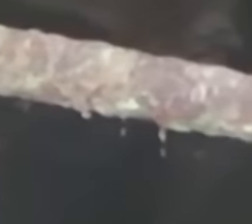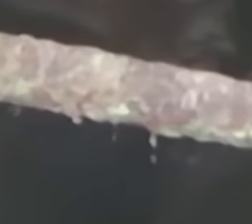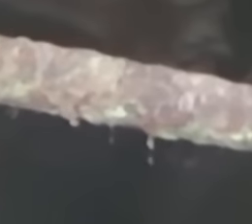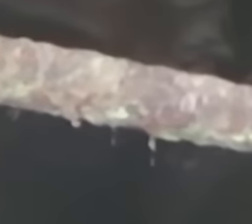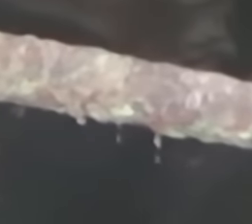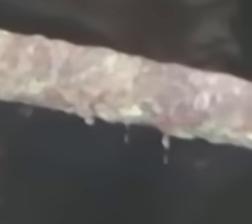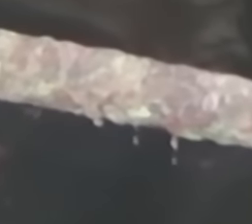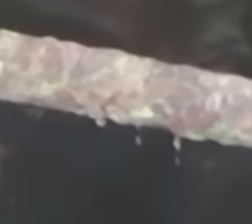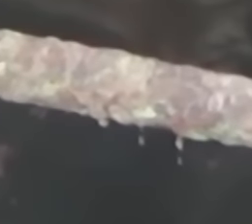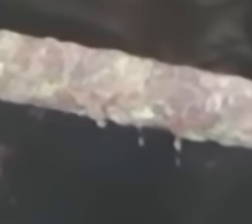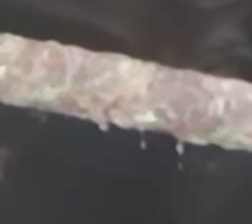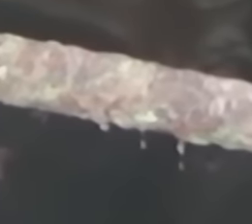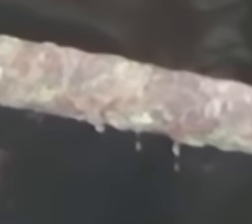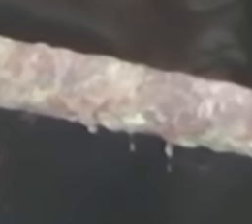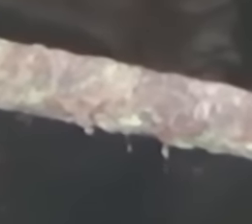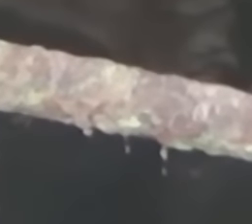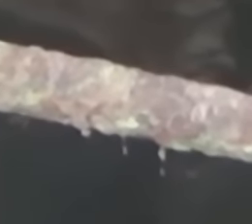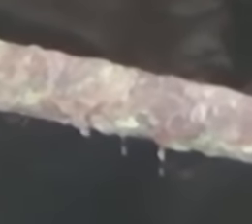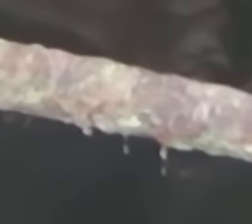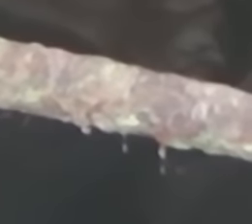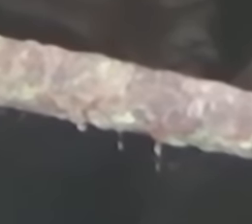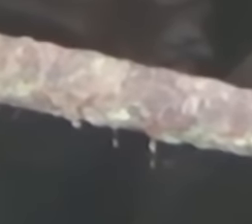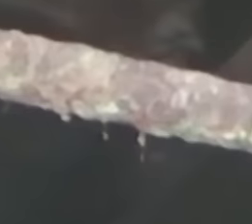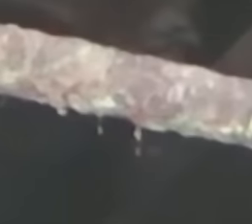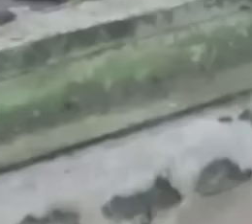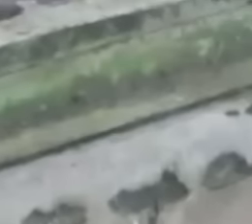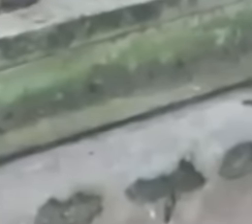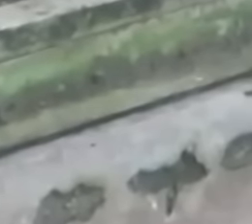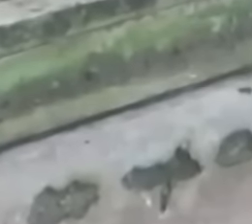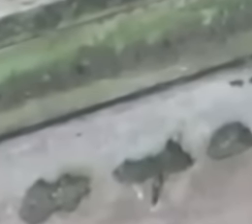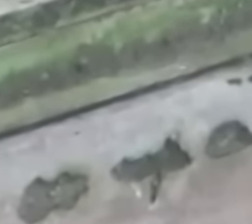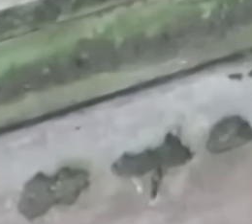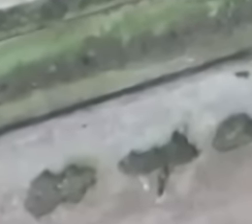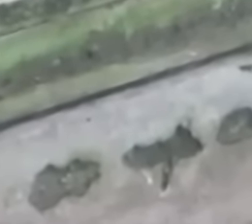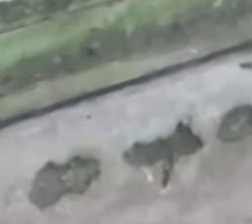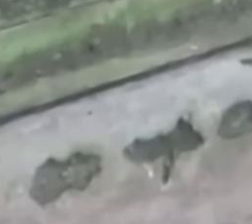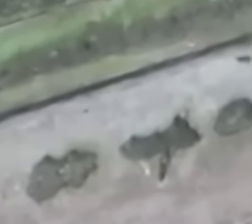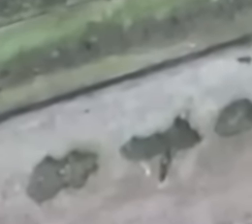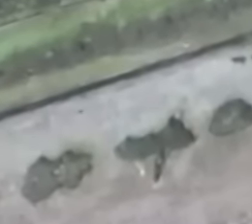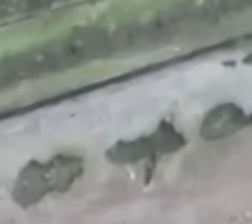kondisi Medan Zoo yang menjadi sorotan, namun karena akan dilakukan pembangunan di Medan Zoo.